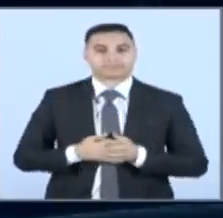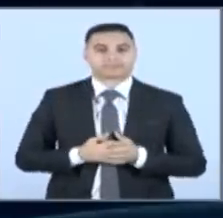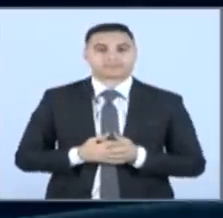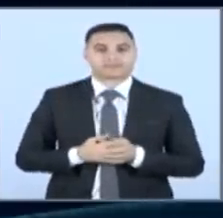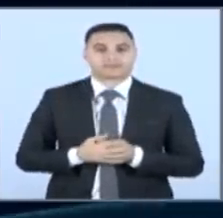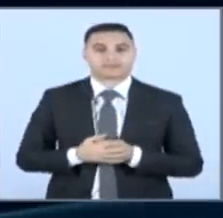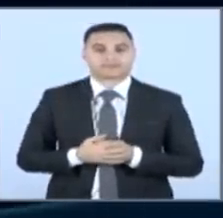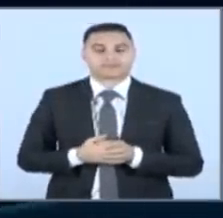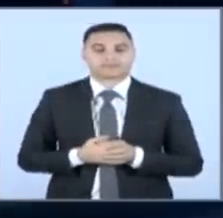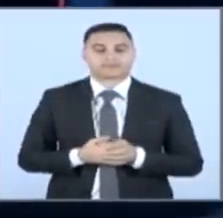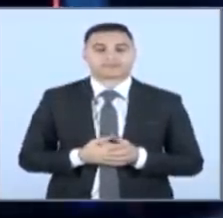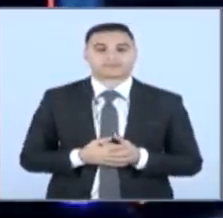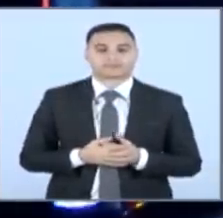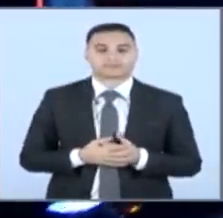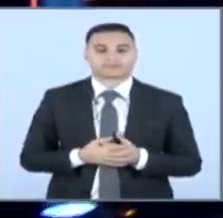تحت الضغط